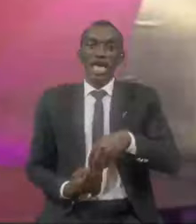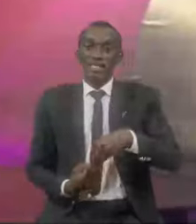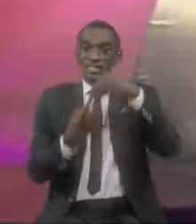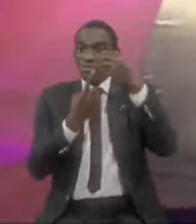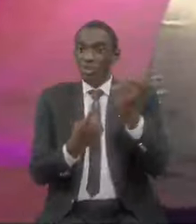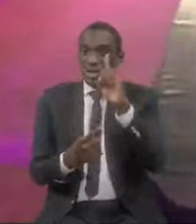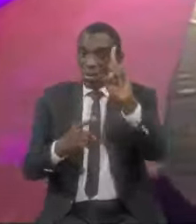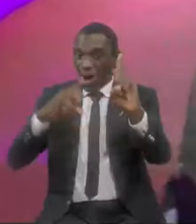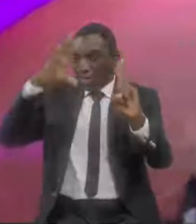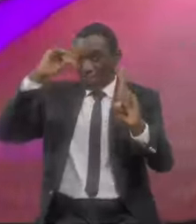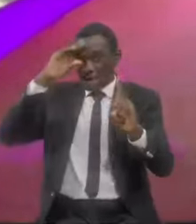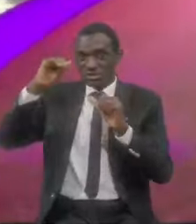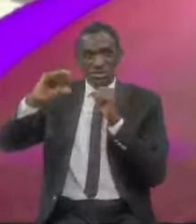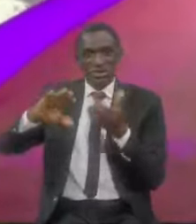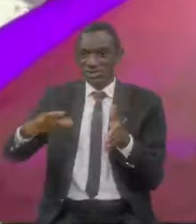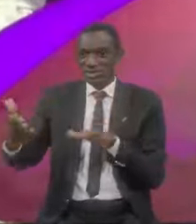sauf un seul homme.